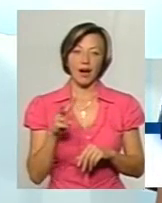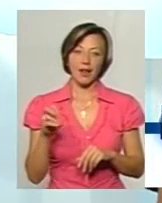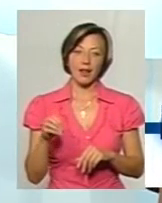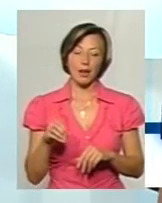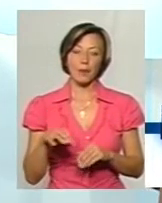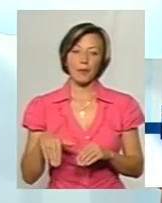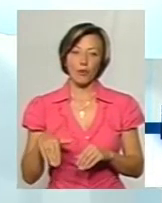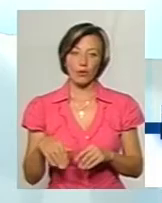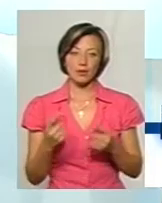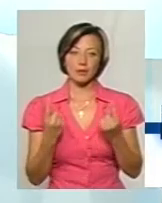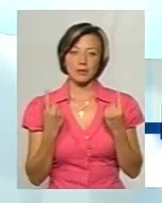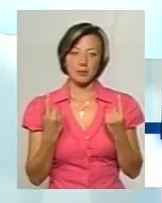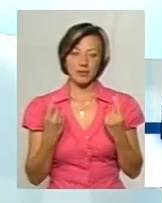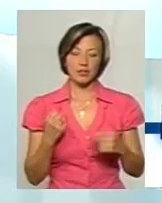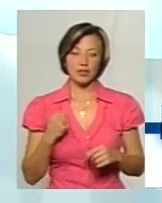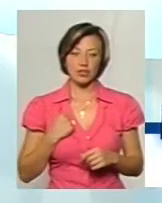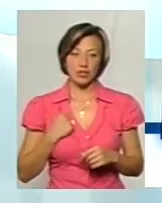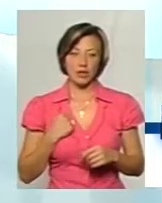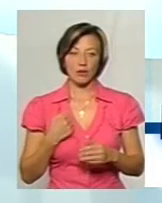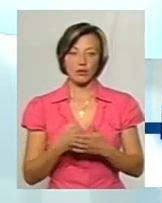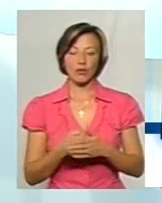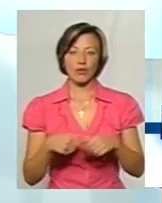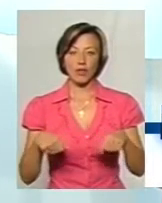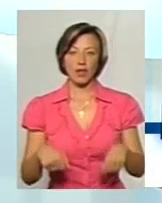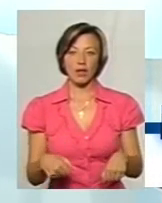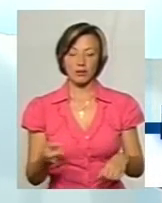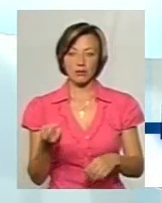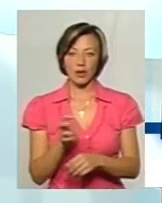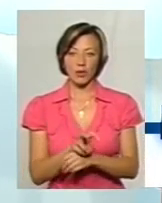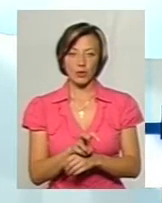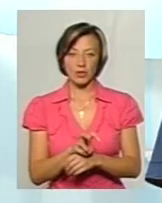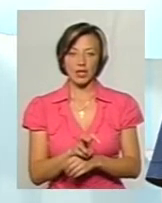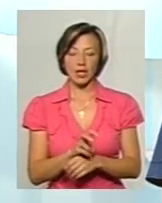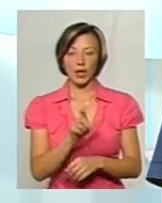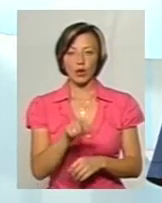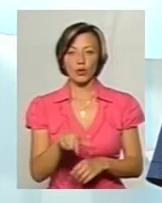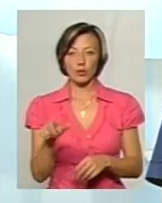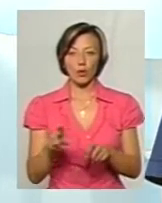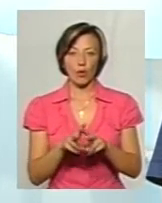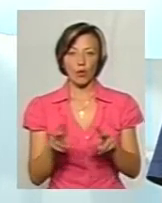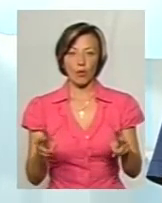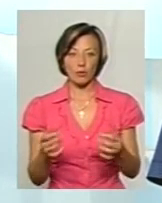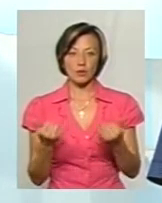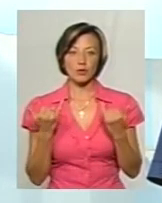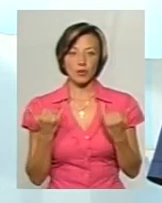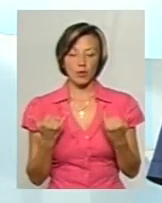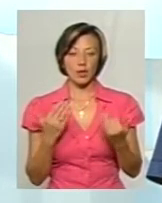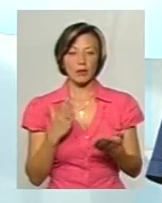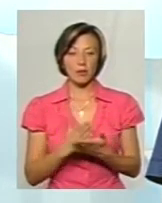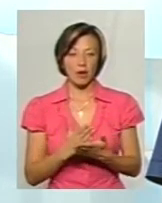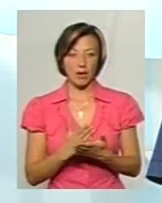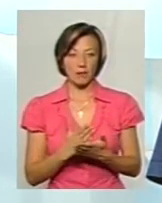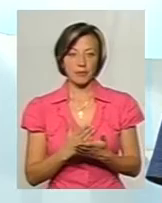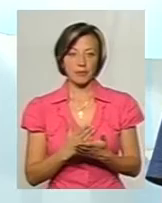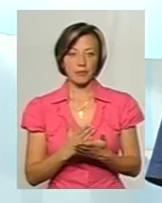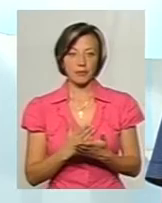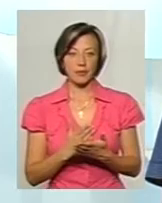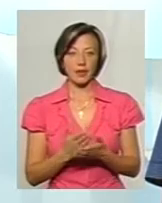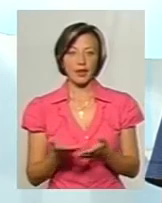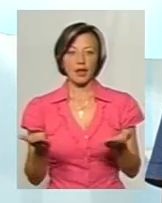на превеликий жаль, до влади приходили ті люди, кого ми і сьогодні маємо, ті,